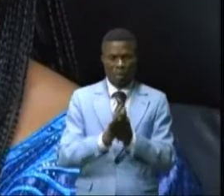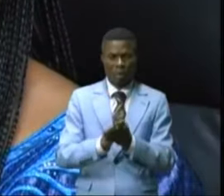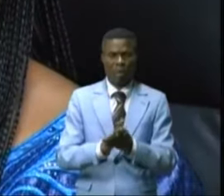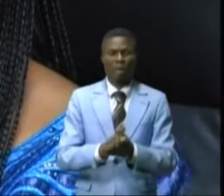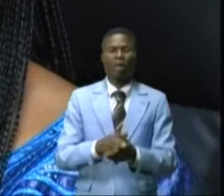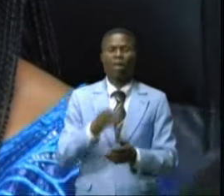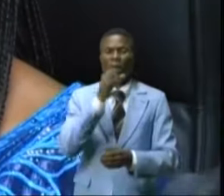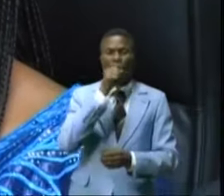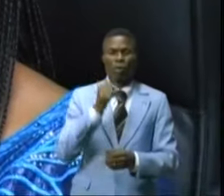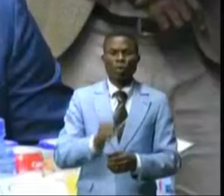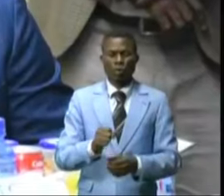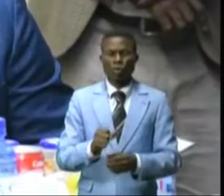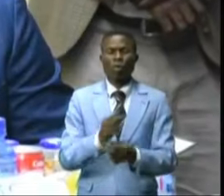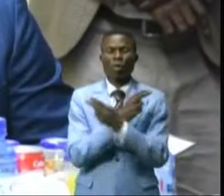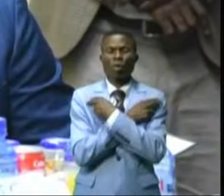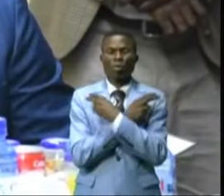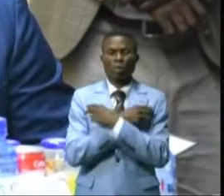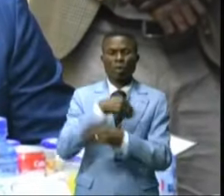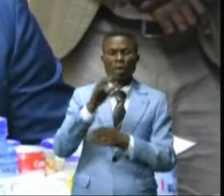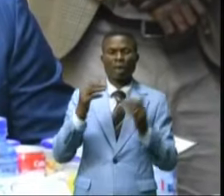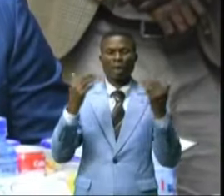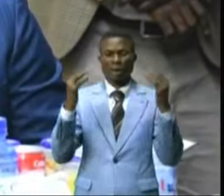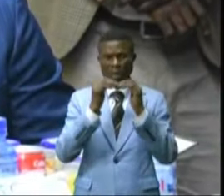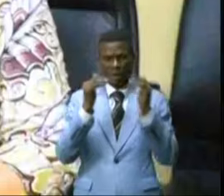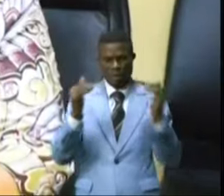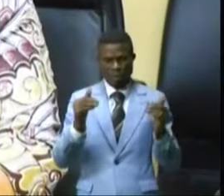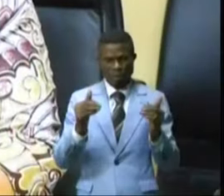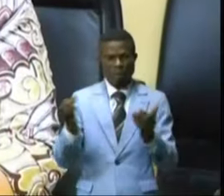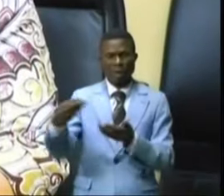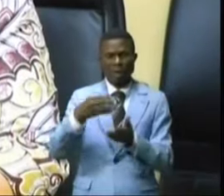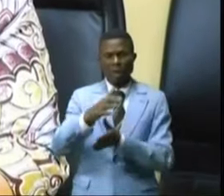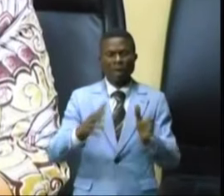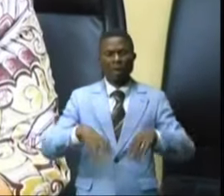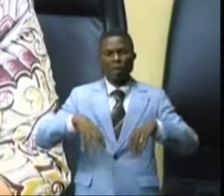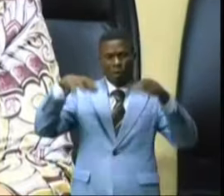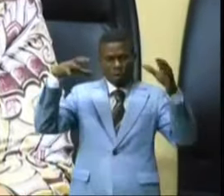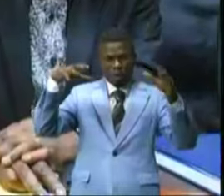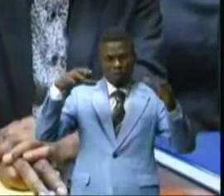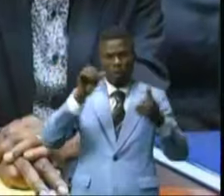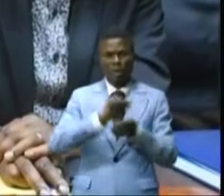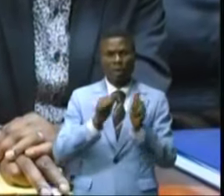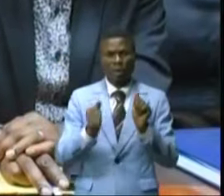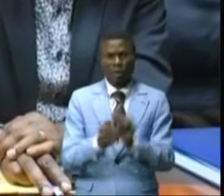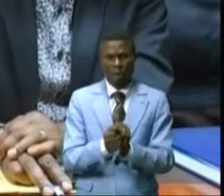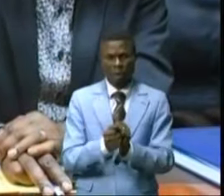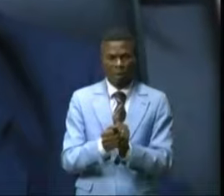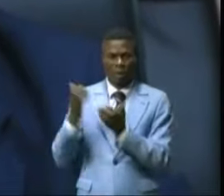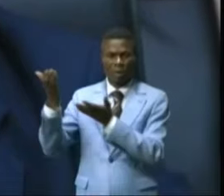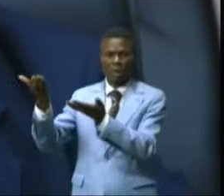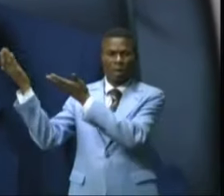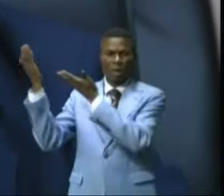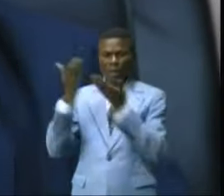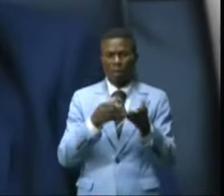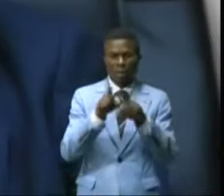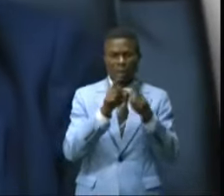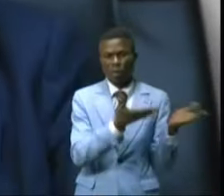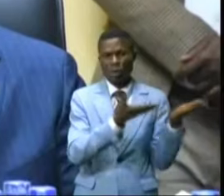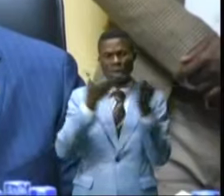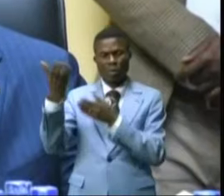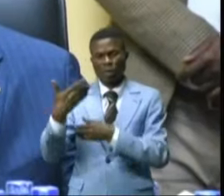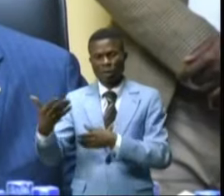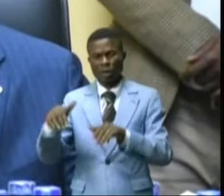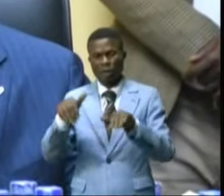du gouvernement à Zongo pour la maximisation des recettes du secteur des importations et